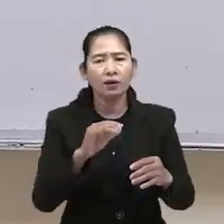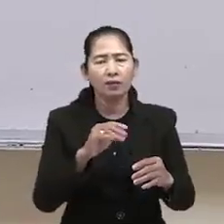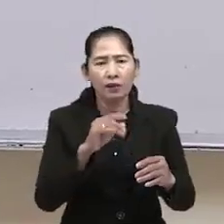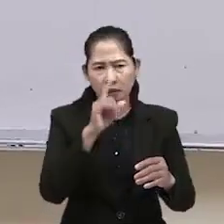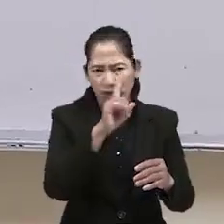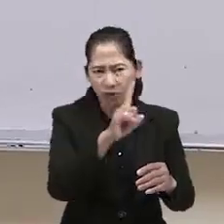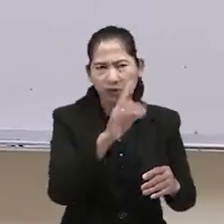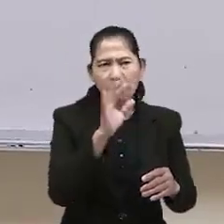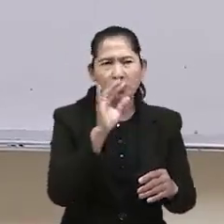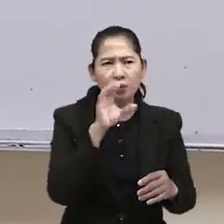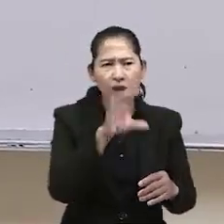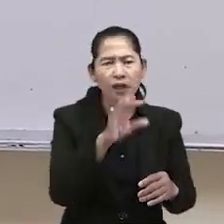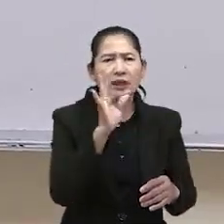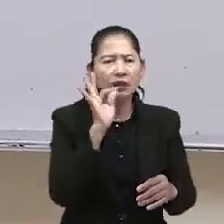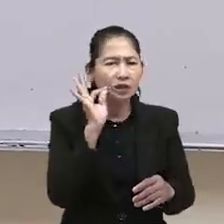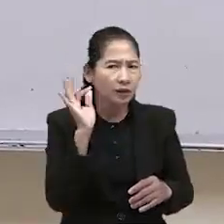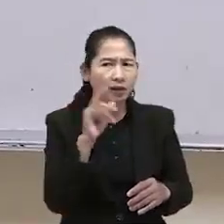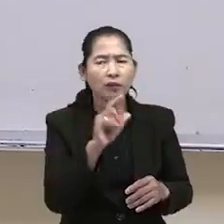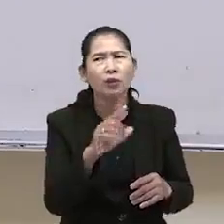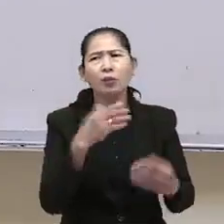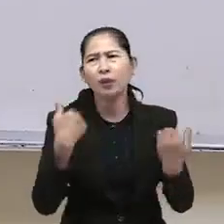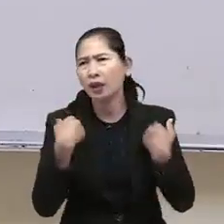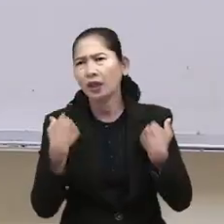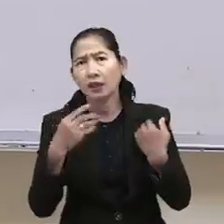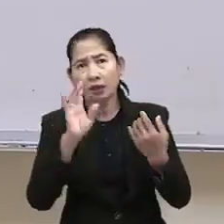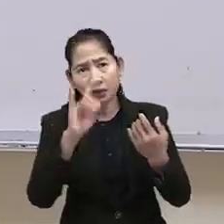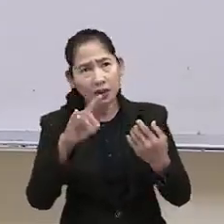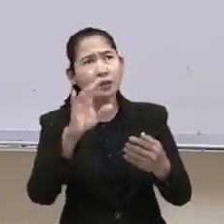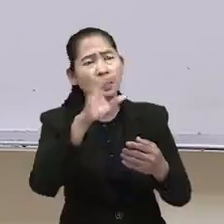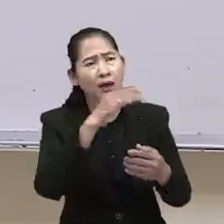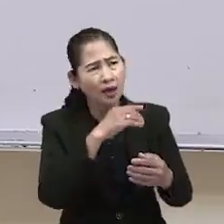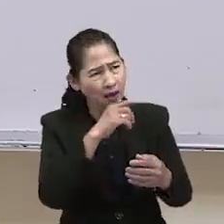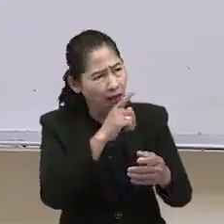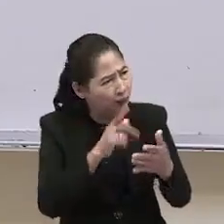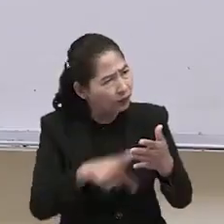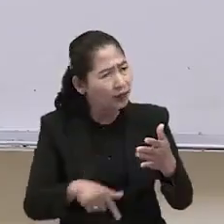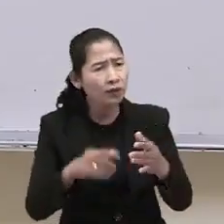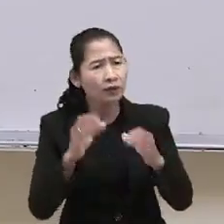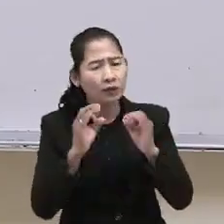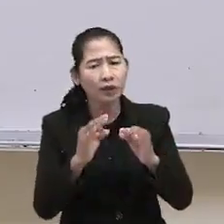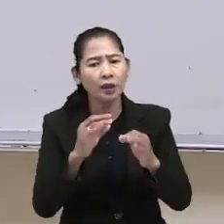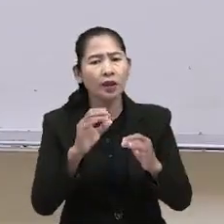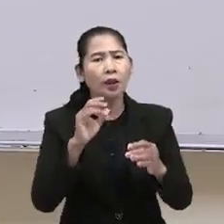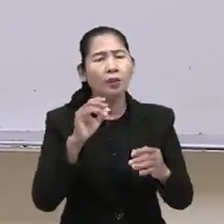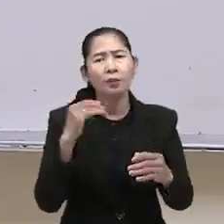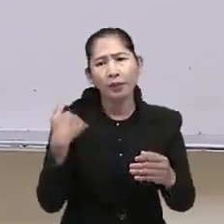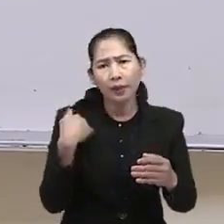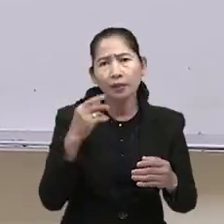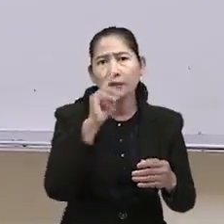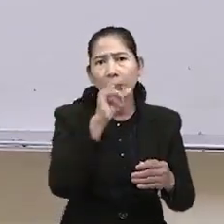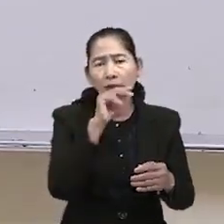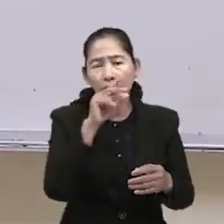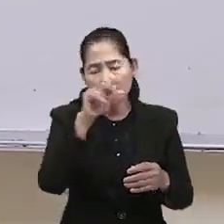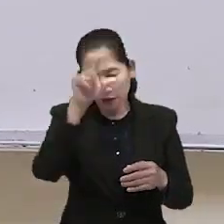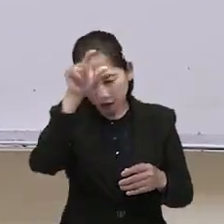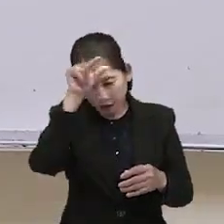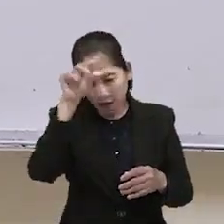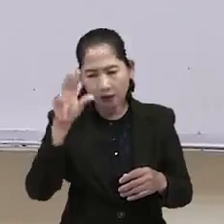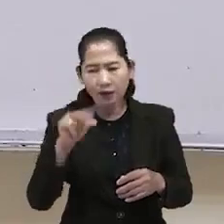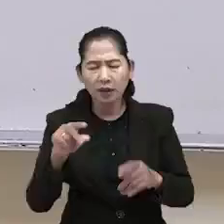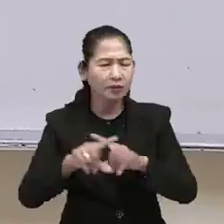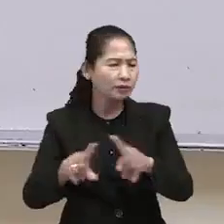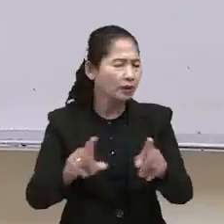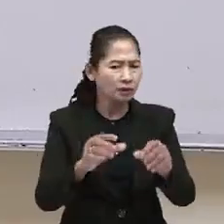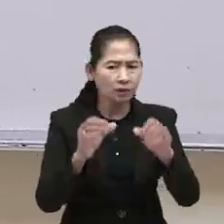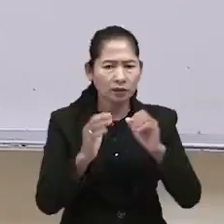ទេគឺអាចមានស្លាំគឺមានអីគេកូនស្លាបអូចាដូចជាមាន់ដូចជាទាអីបានកងានអីអញ្ចឹងណាកូនណាចាអរគុណច្រើ